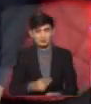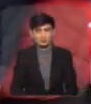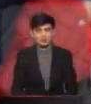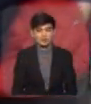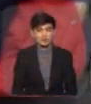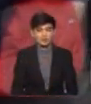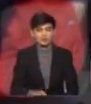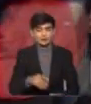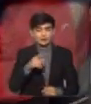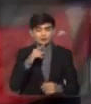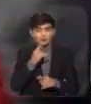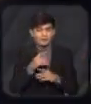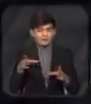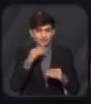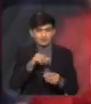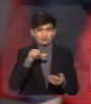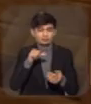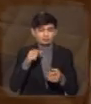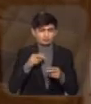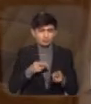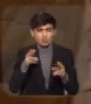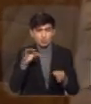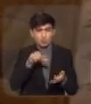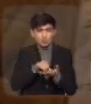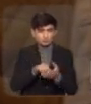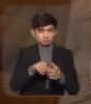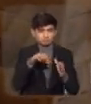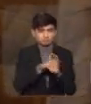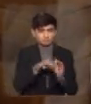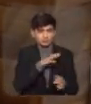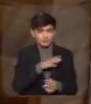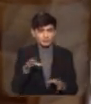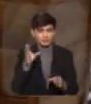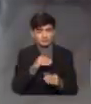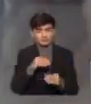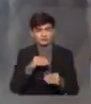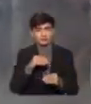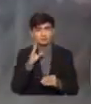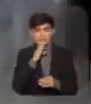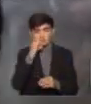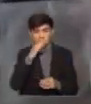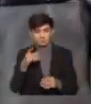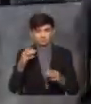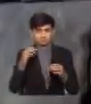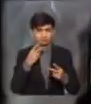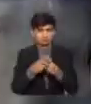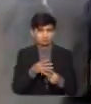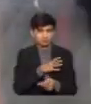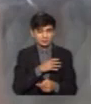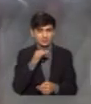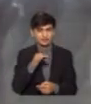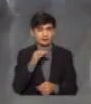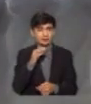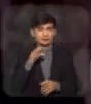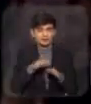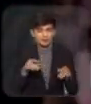Балалардың бәрі бүгінге дейін террористік әрекетке байланысы болған үшін ұзақ мерзімге бас бостандығынан айырылған аналарымен түрмеде отырыпты.